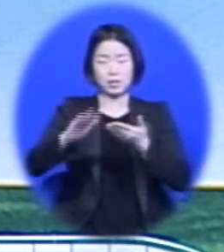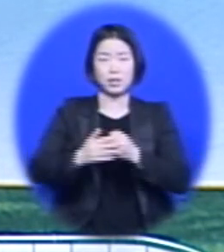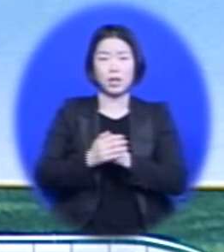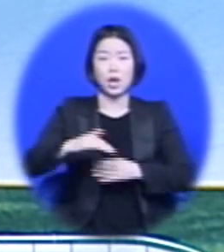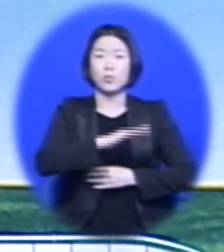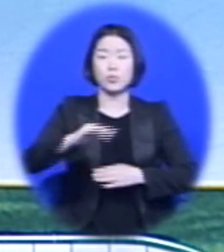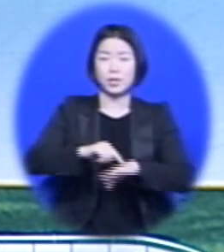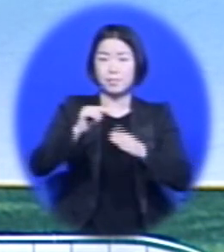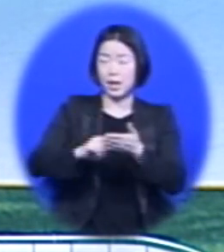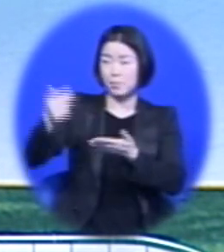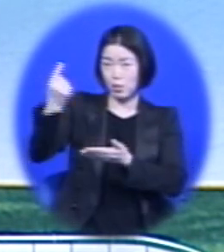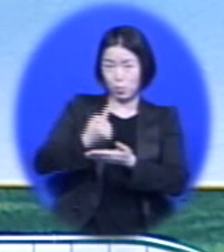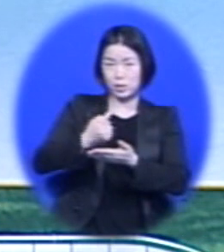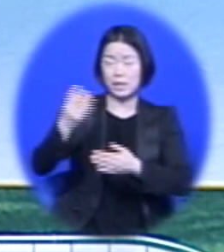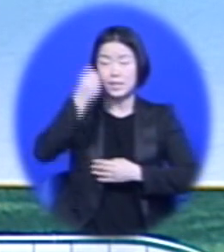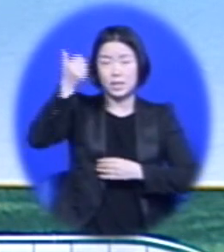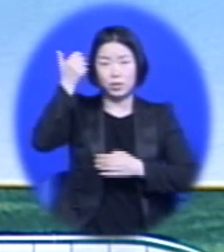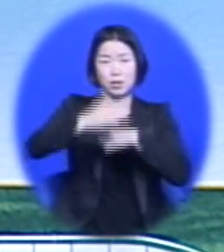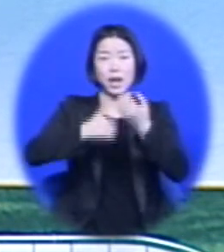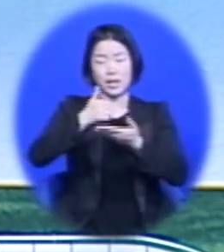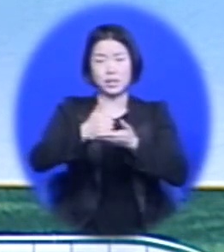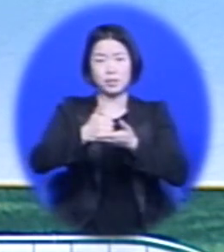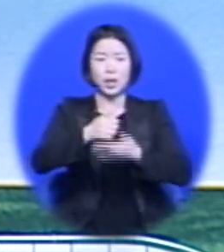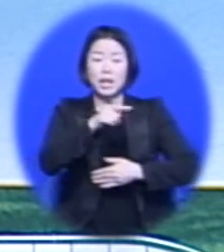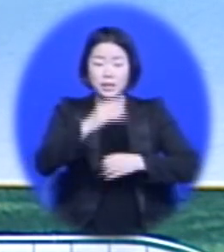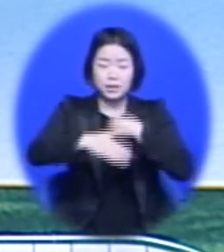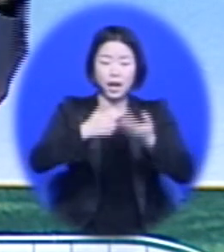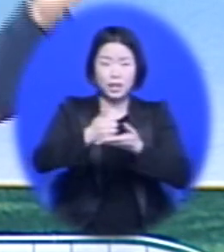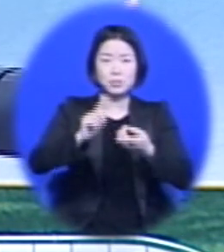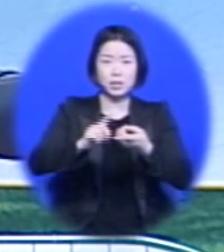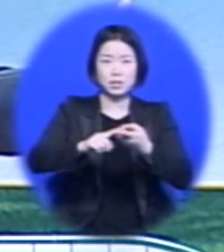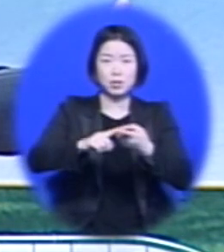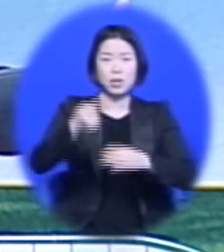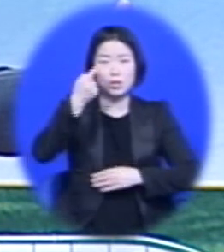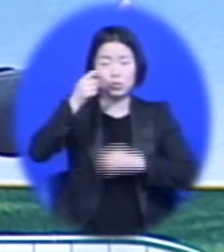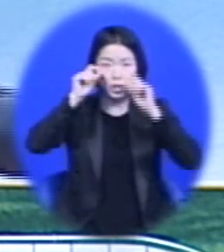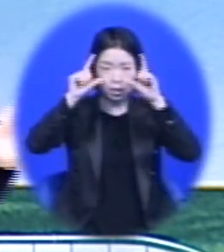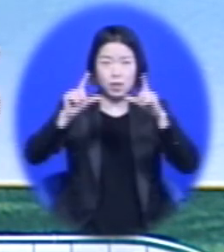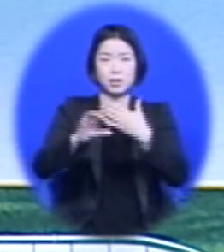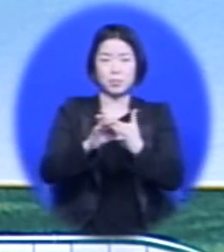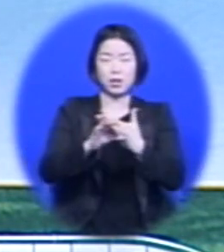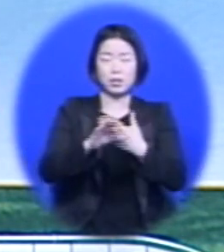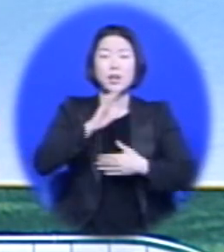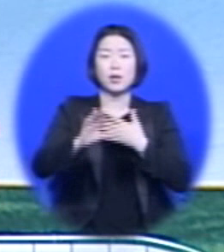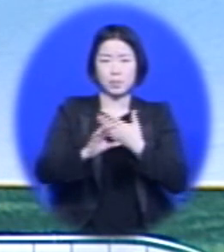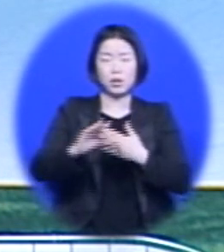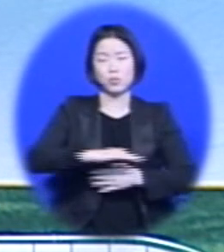우리 마음에 오신 성령 하나님, 그 하나님에 대해서 눈이 열리면 그러면